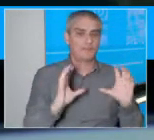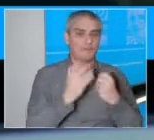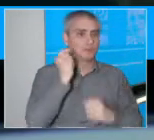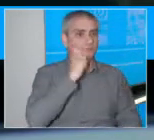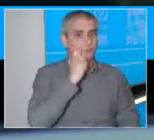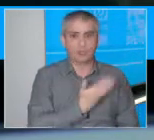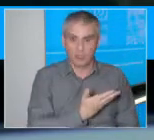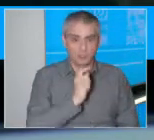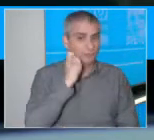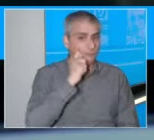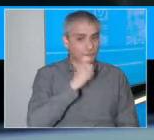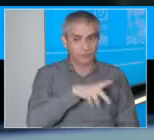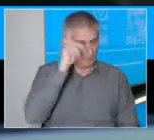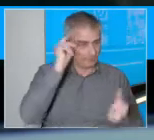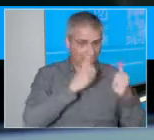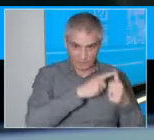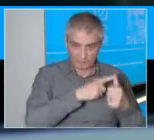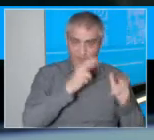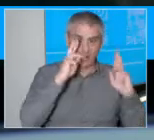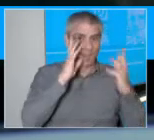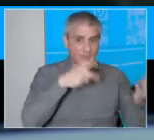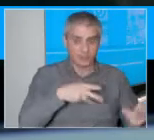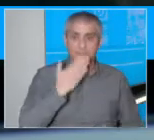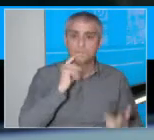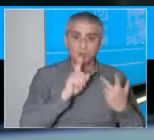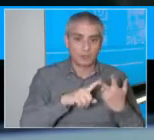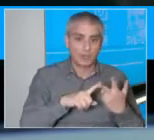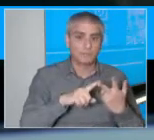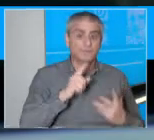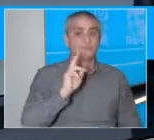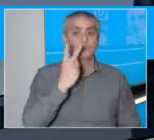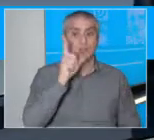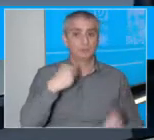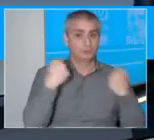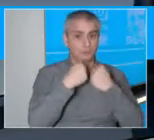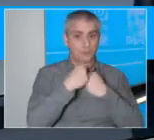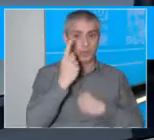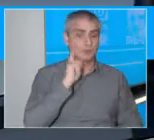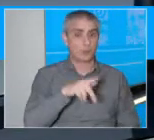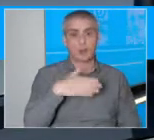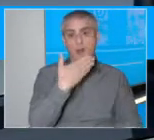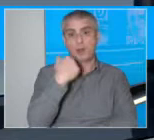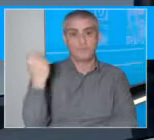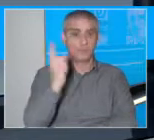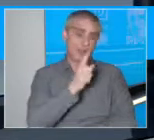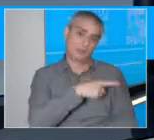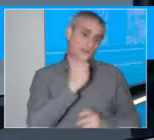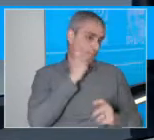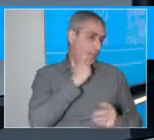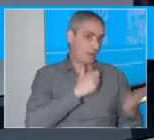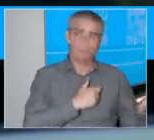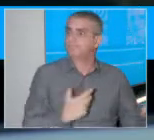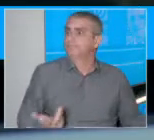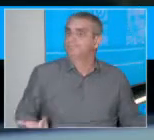פשיעה. יש פשיעה בתל אביב, וברעננה, ובירושלים. שני אנשים מתקדשים, לאחד אתה קורא לאומן, לאחד אתה קורא סתם פלילי.